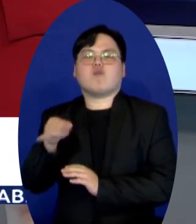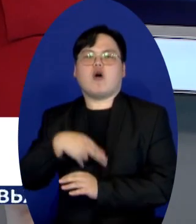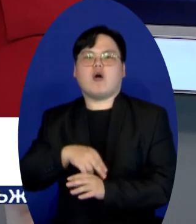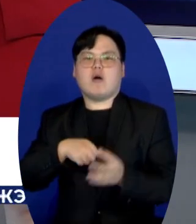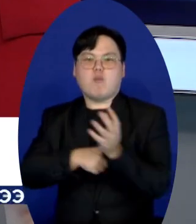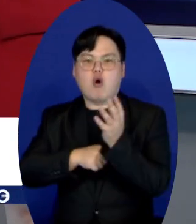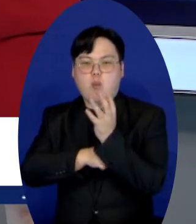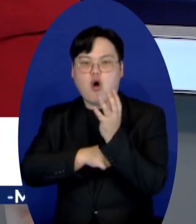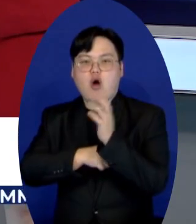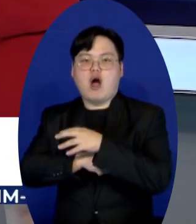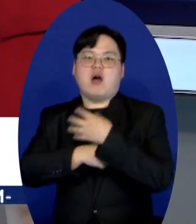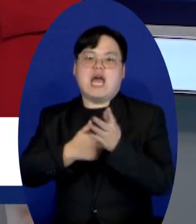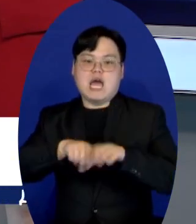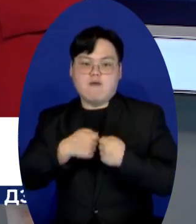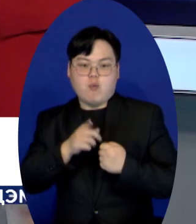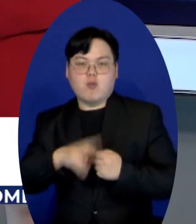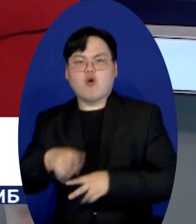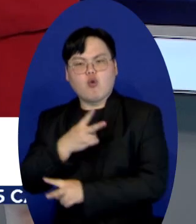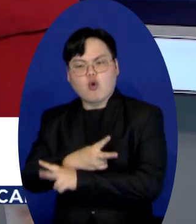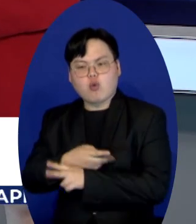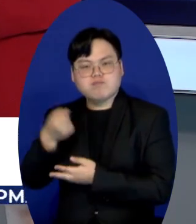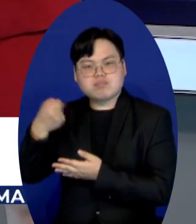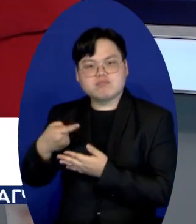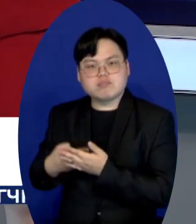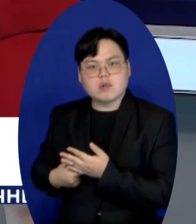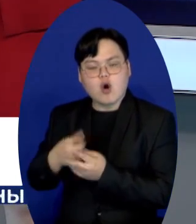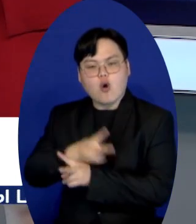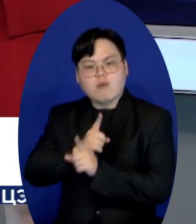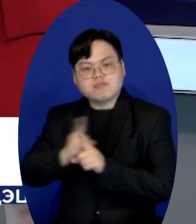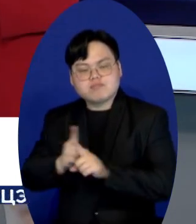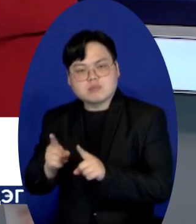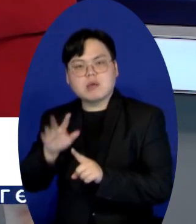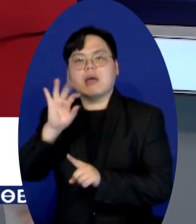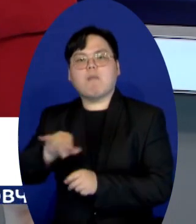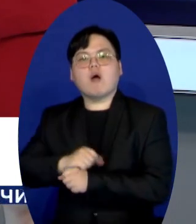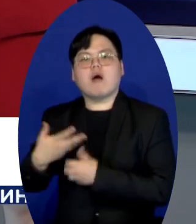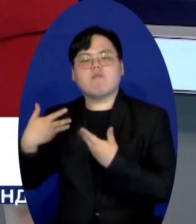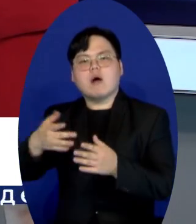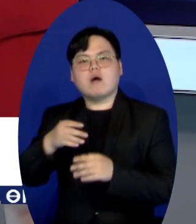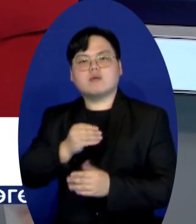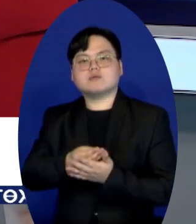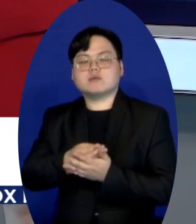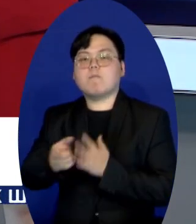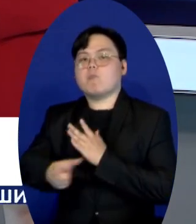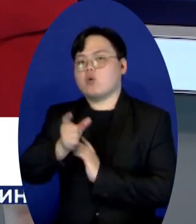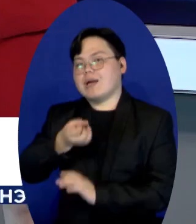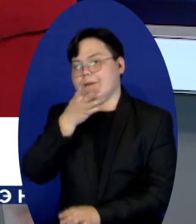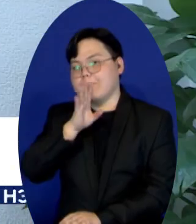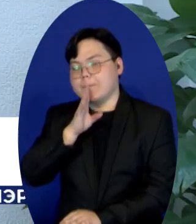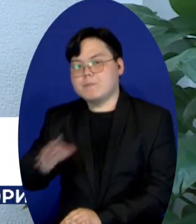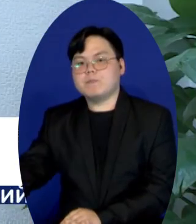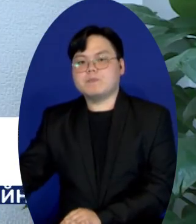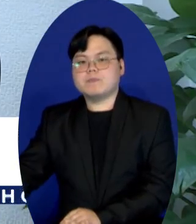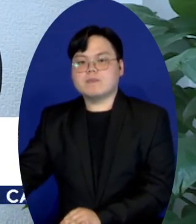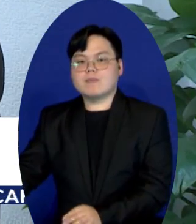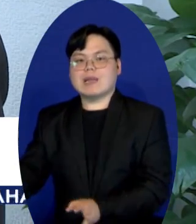учруулсан тохиолдолд хууль эрх зүйн орчинд одоо ямар хуулийг ямар хариуцлагыг хүлээдэг юм бэ гэдэг тухай мэрэгжлийн хүн яриаг одоо хүргье.